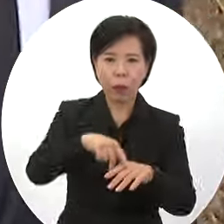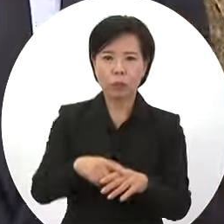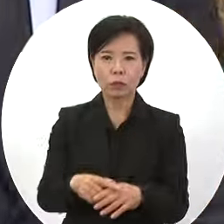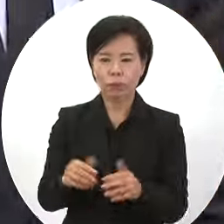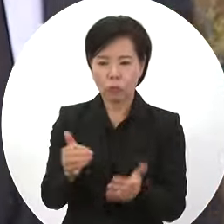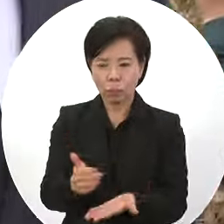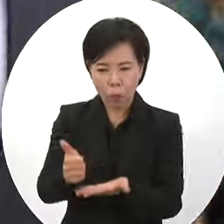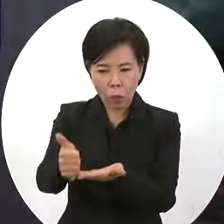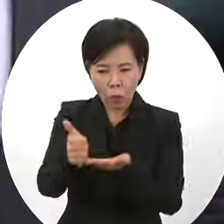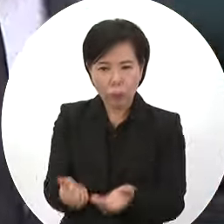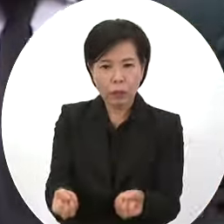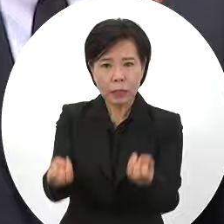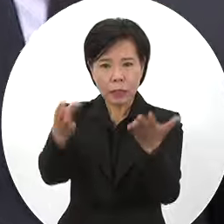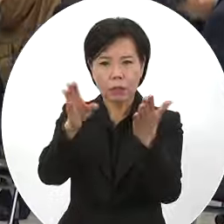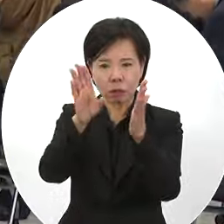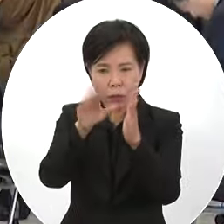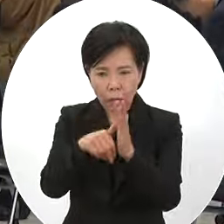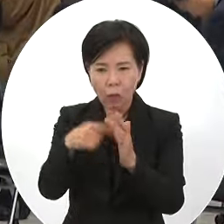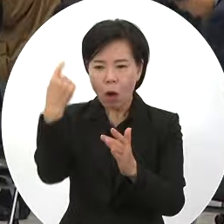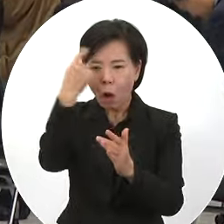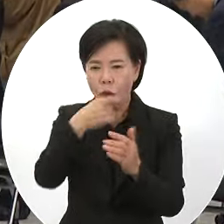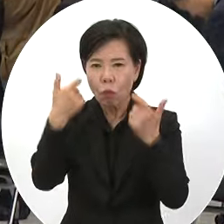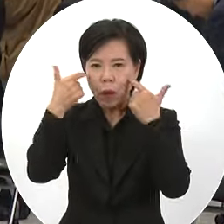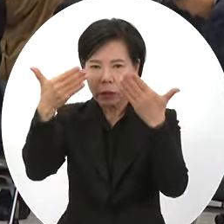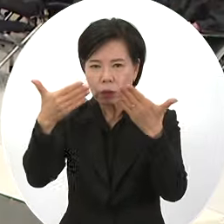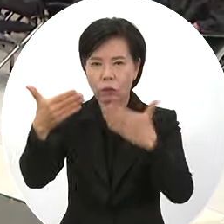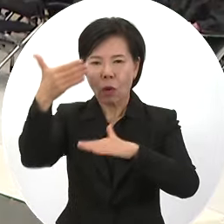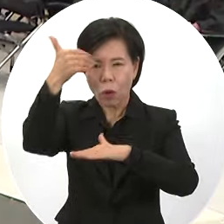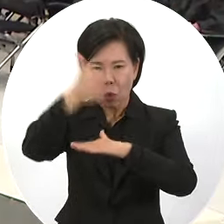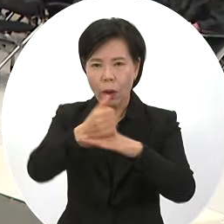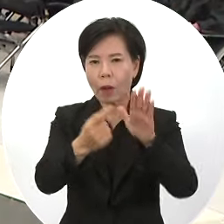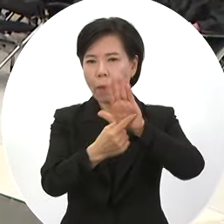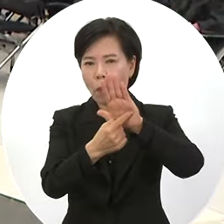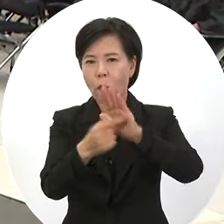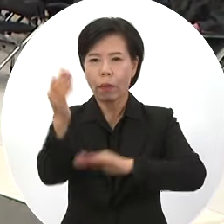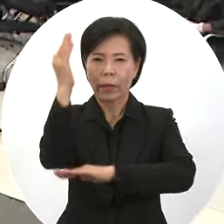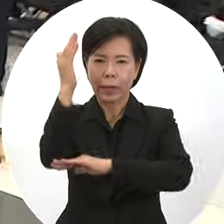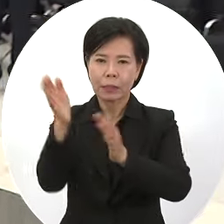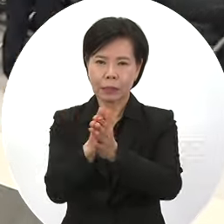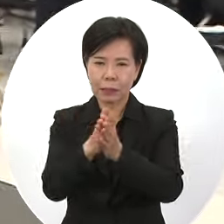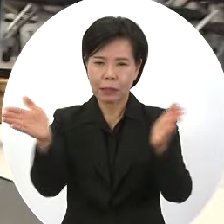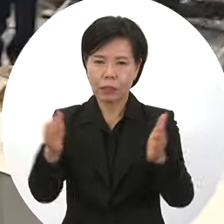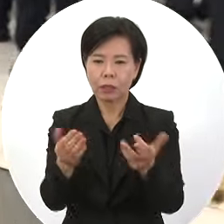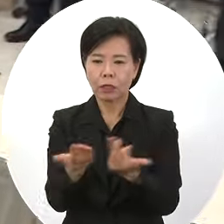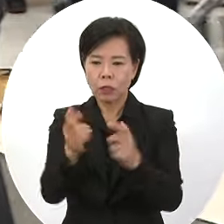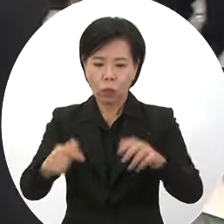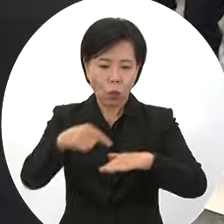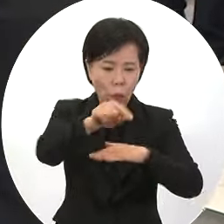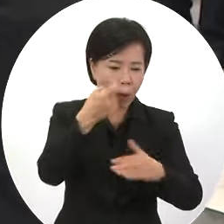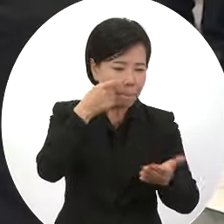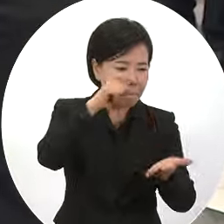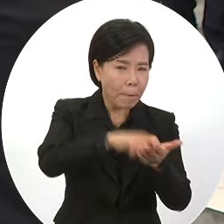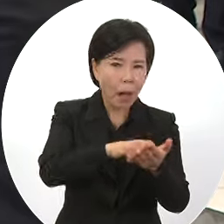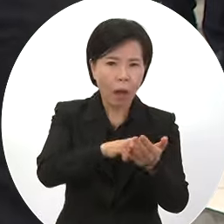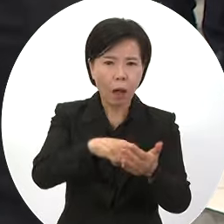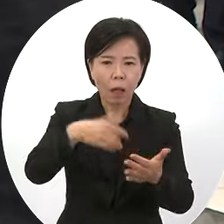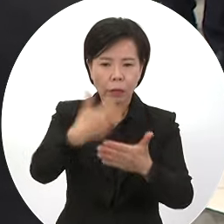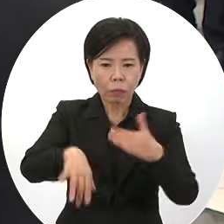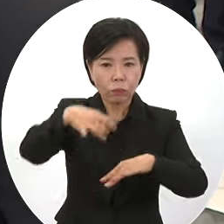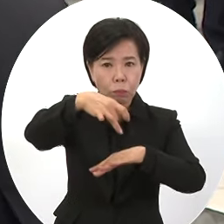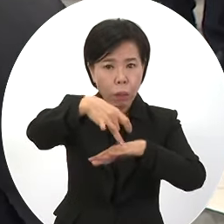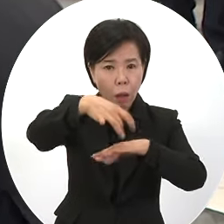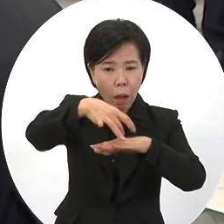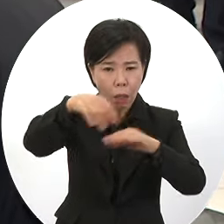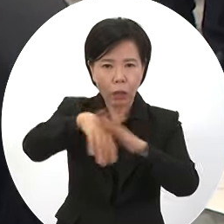희생자 봉환식 및 신원 확인 결과 보고회를 개최했습니다. 도해 지역에서 발굴된 4.3 희생자 유해가